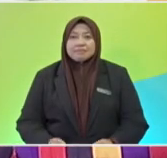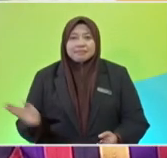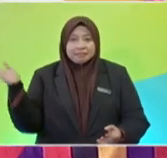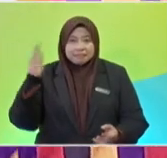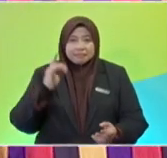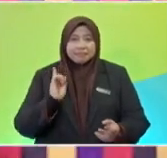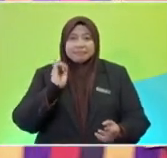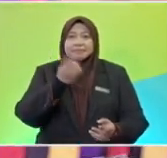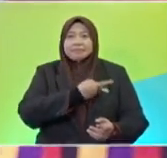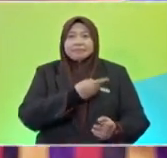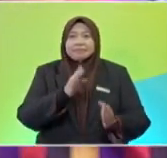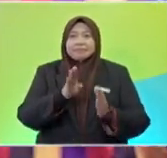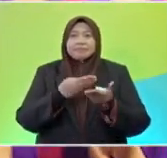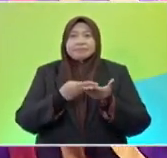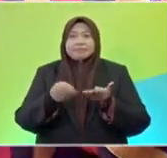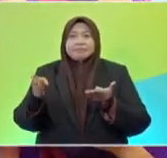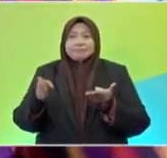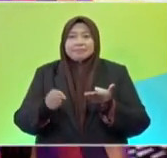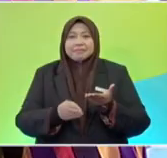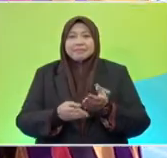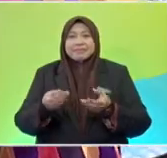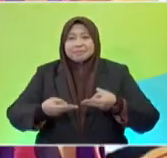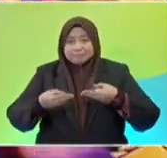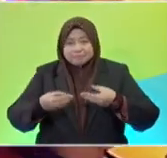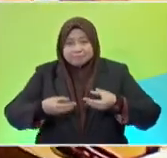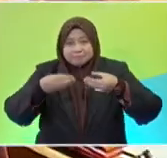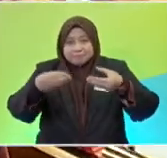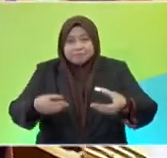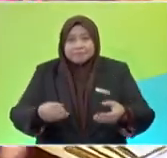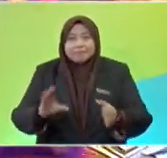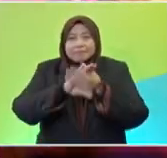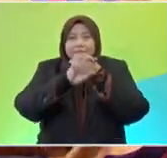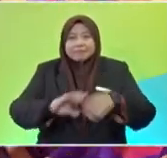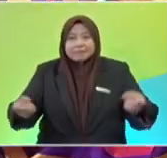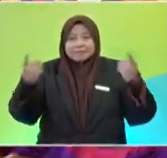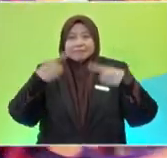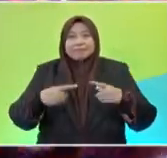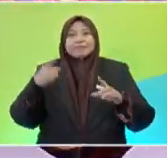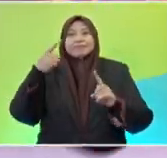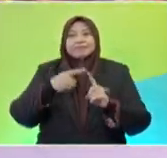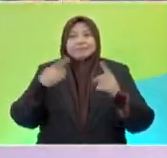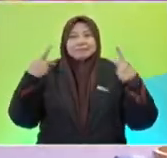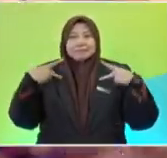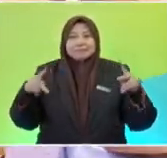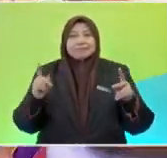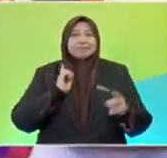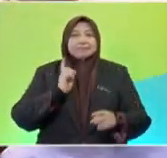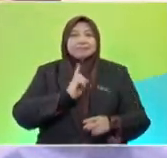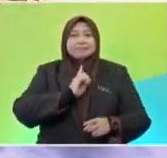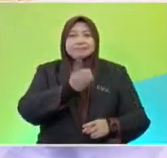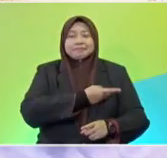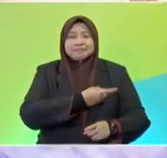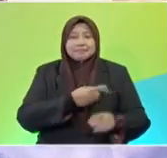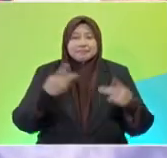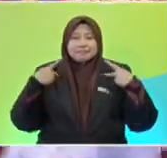kita beli cenderamata Selamat datang ke kedai kami kedai cenderamata